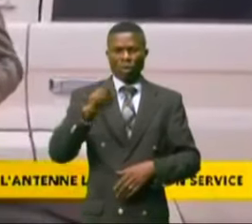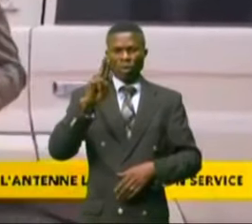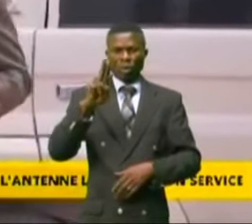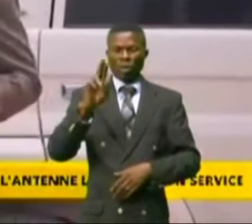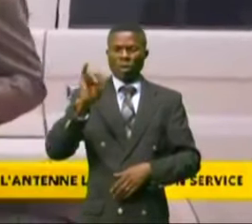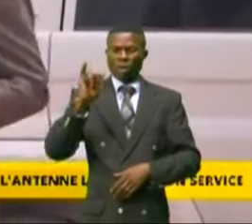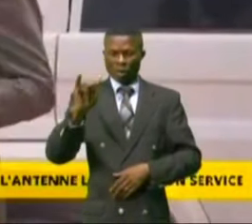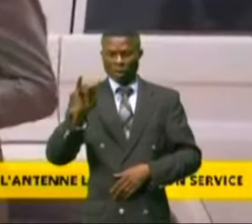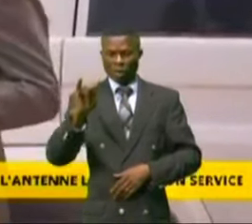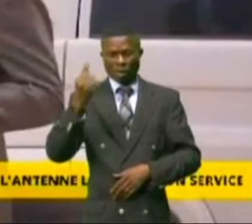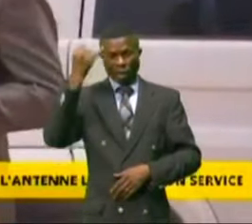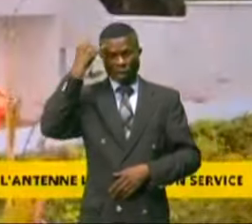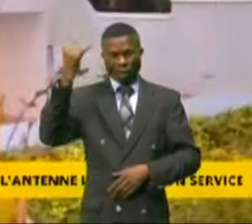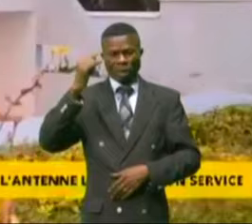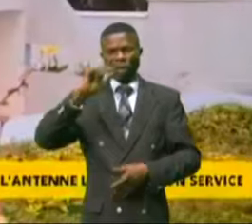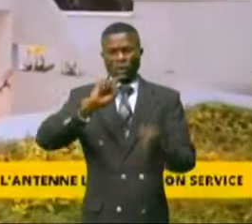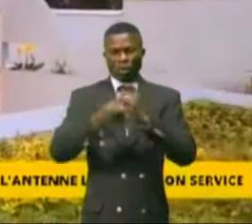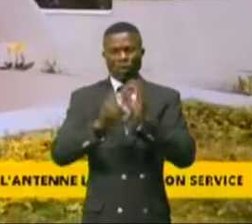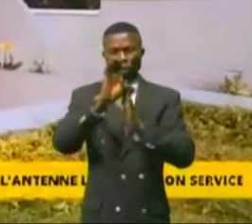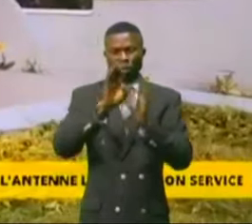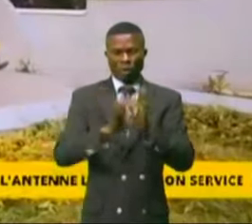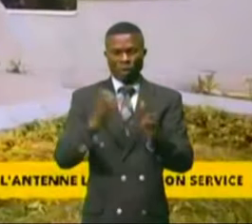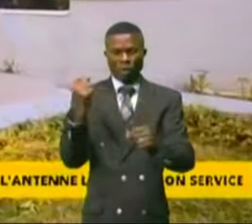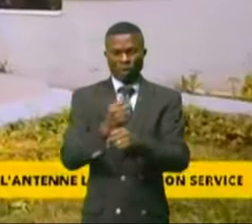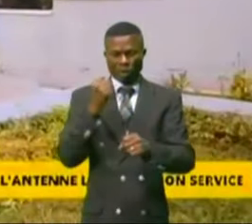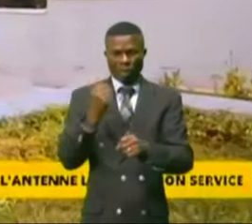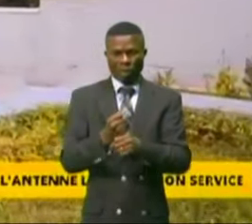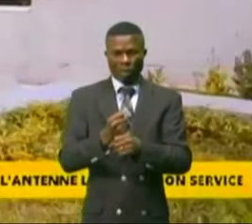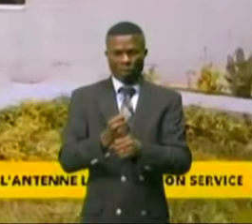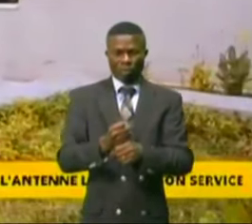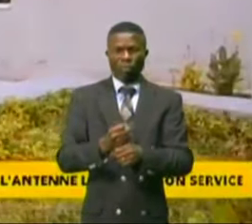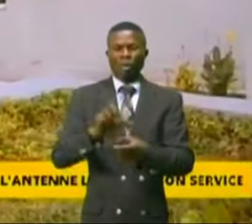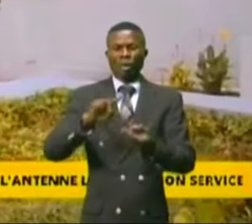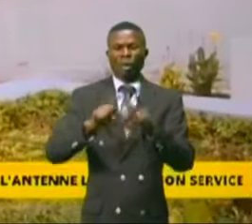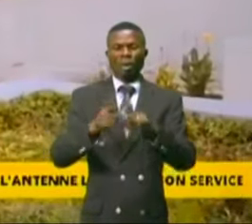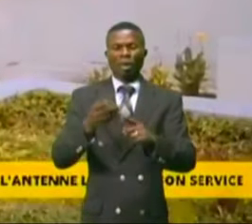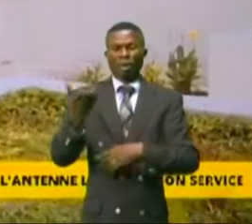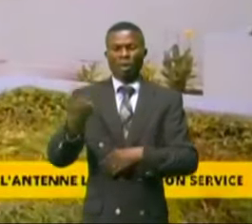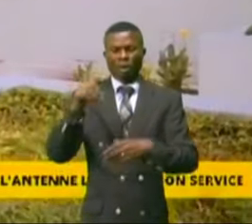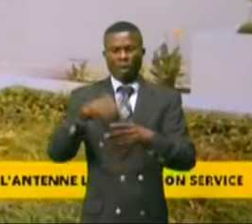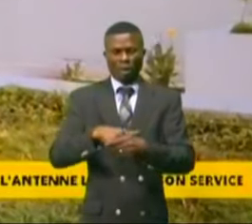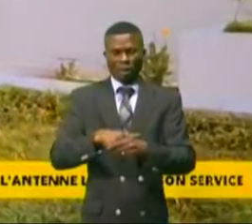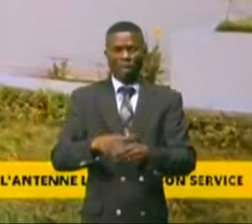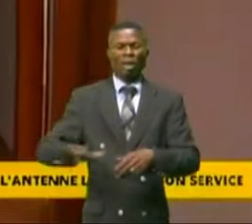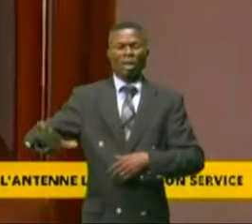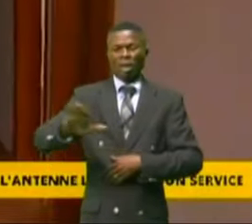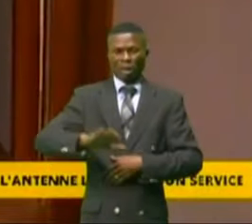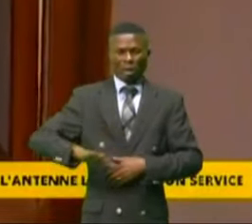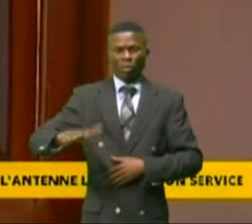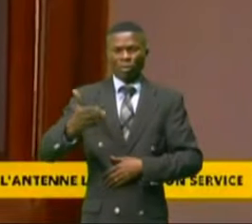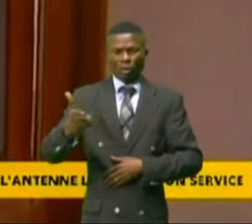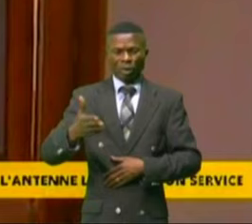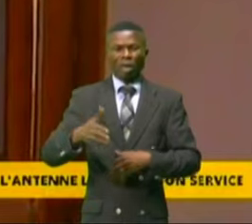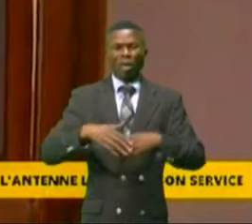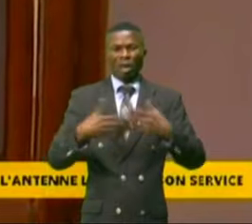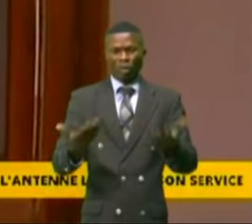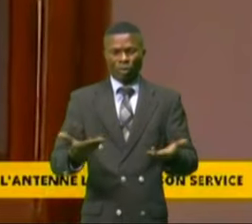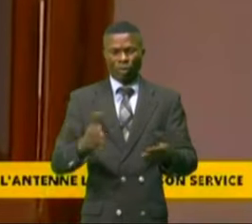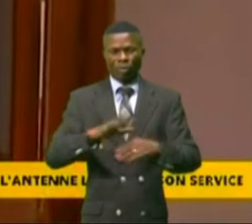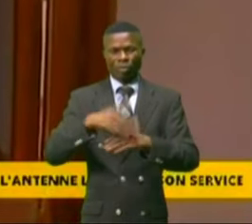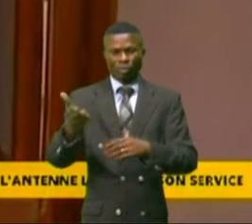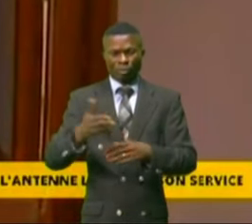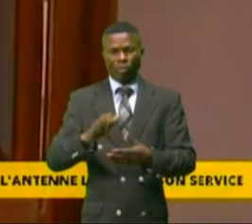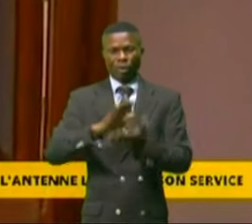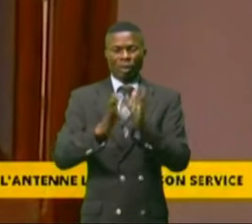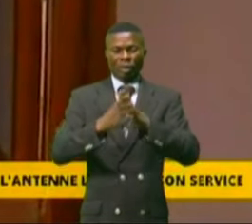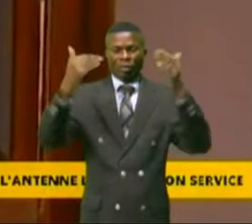Mwadianvita, soucieux d'améliorer les conditions de travail de ses collaborateurs à travers le pays. En effet, après son